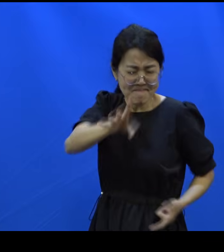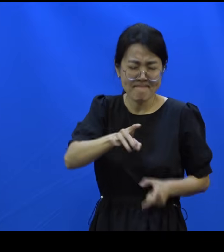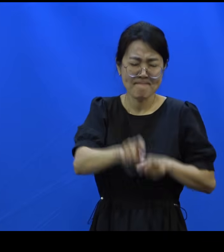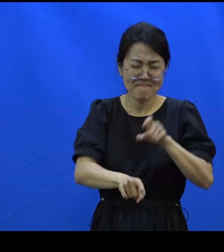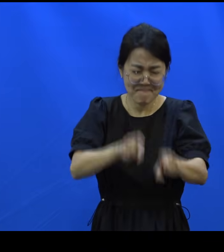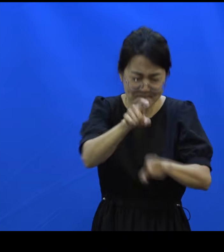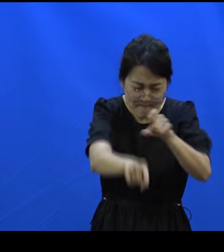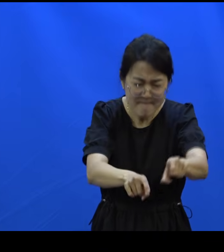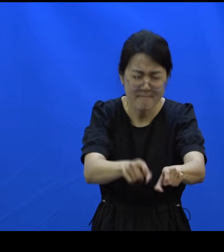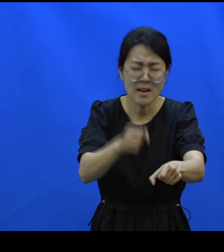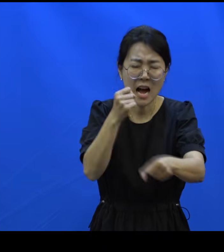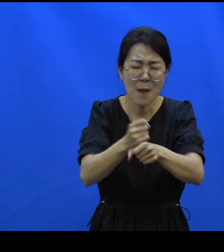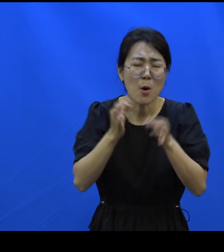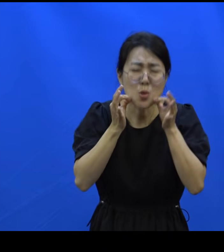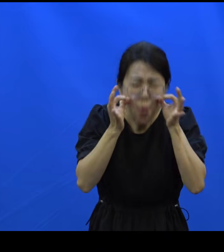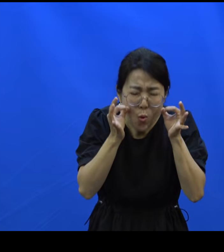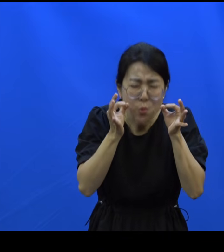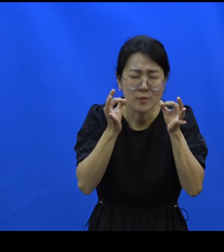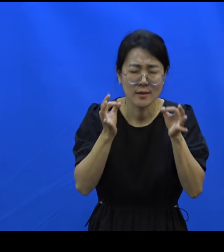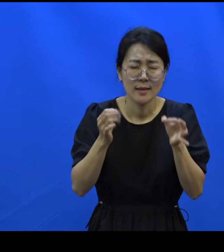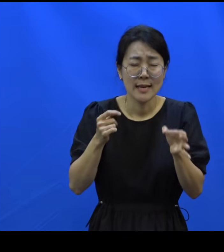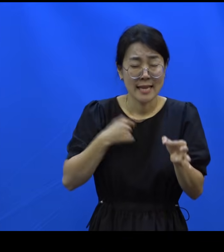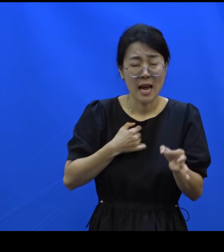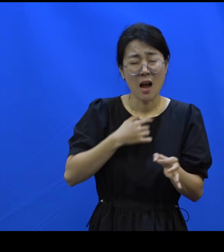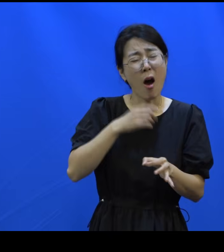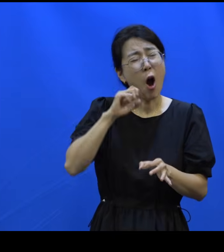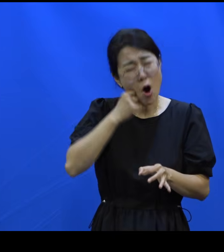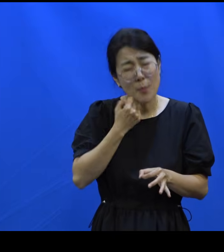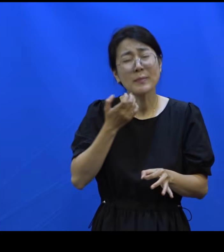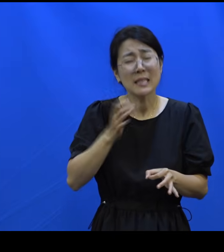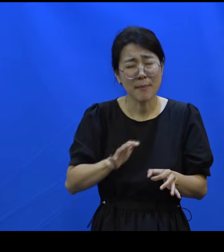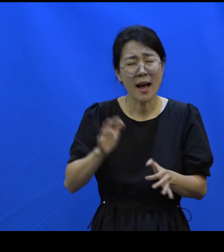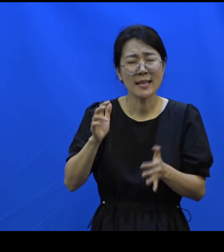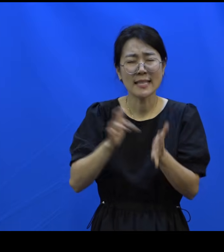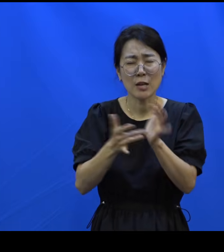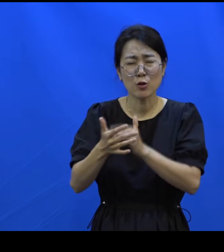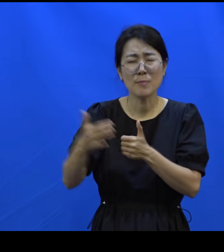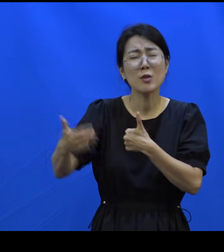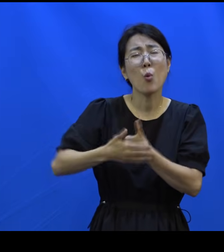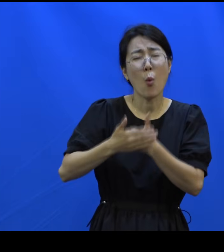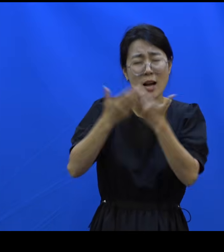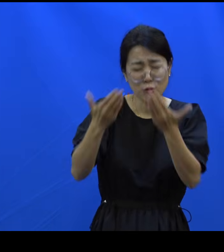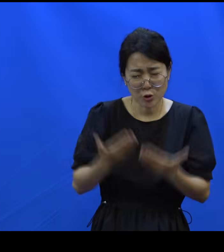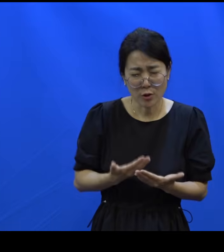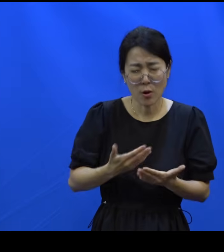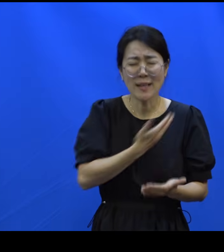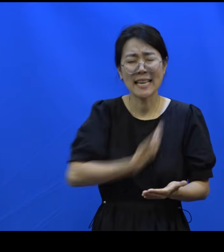없을 것 같지만 주님이 우리를 도우셔서 그리스도의 온전한 제자로 살게 하여 주시고,